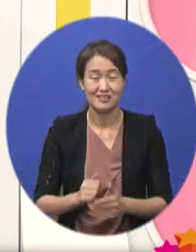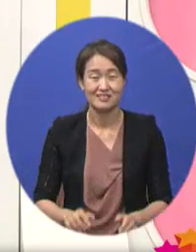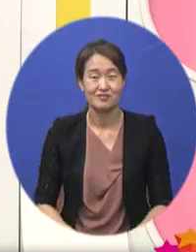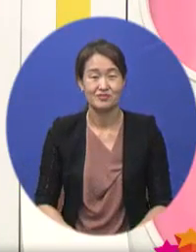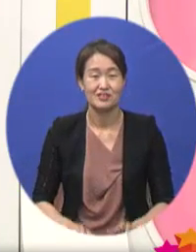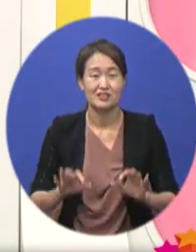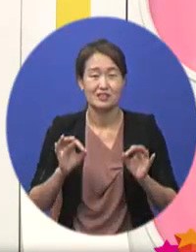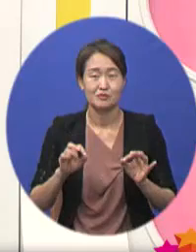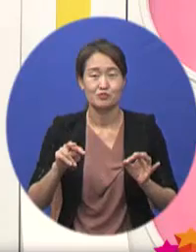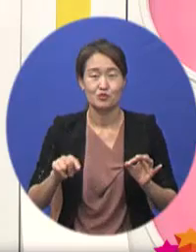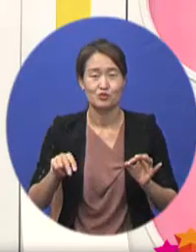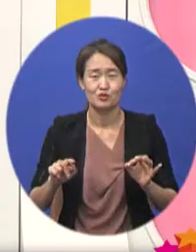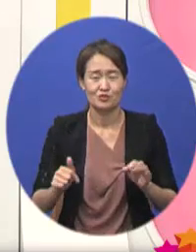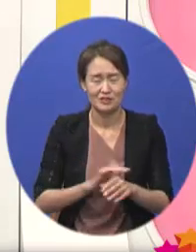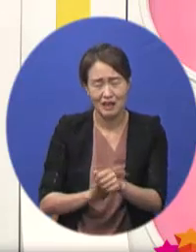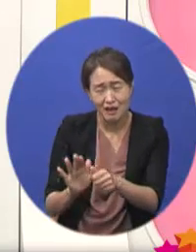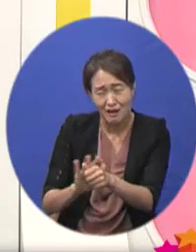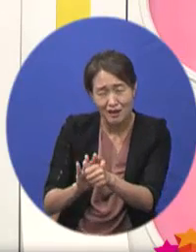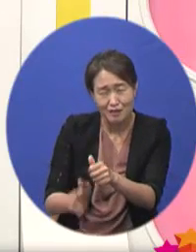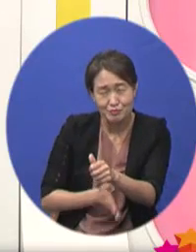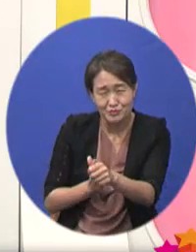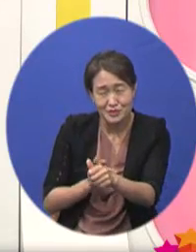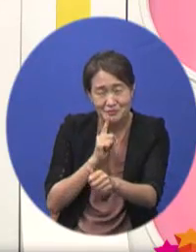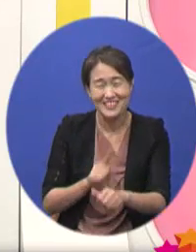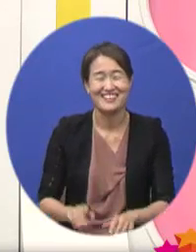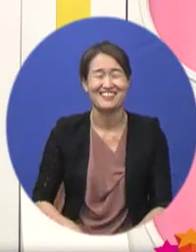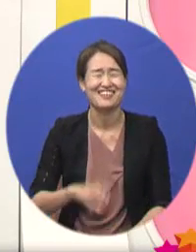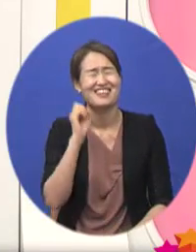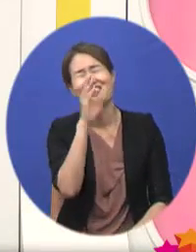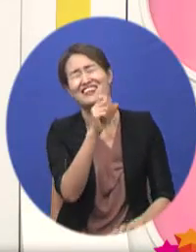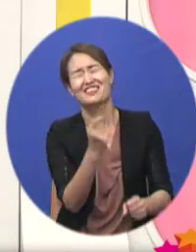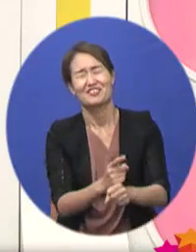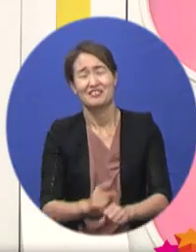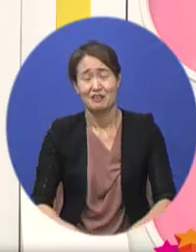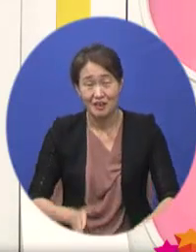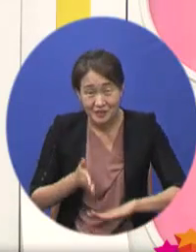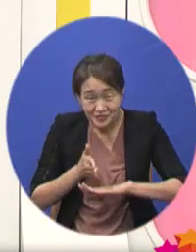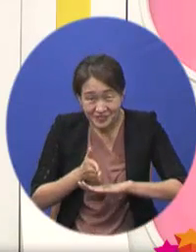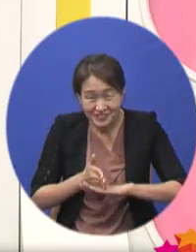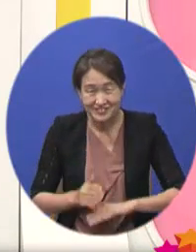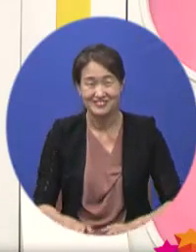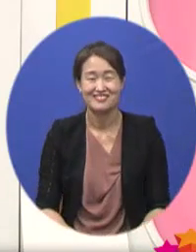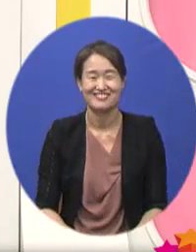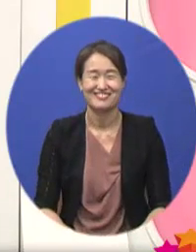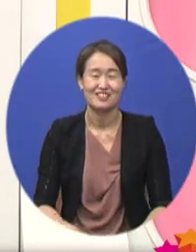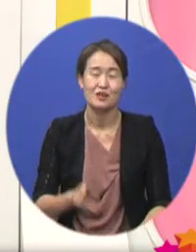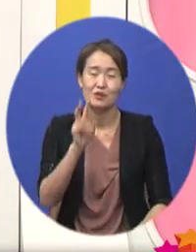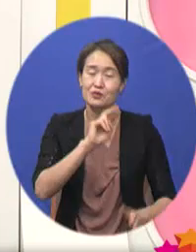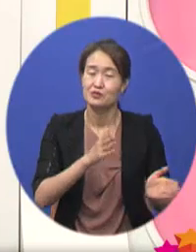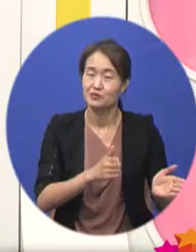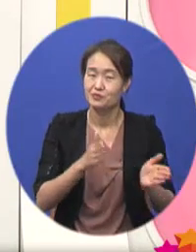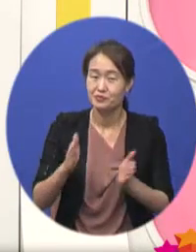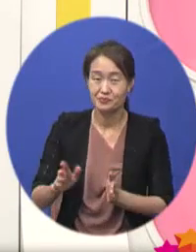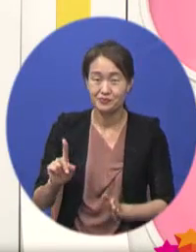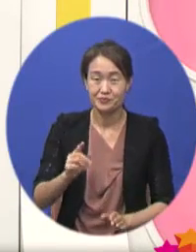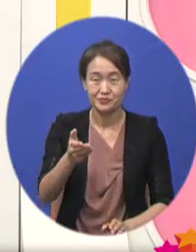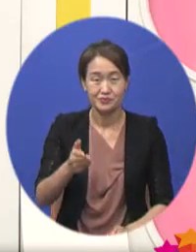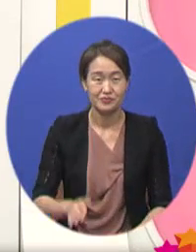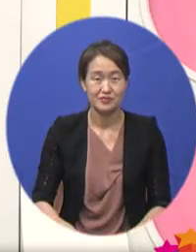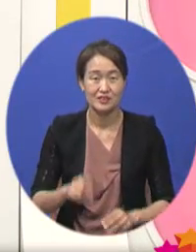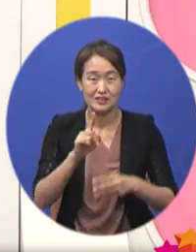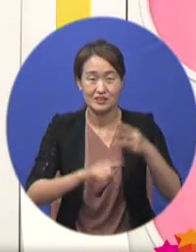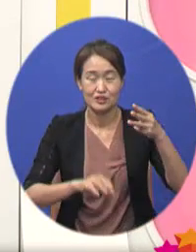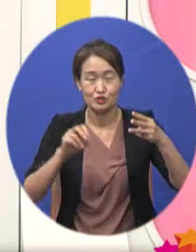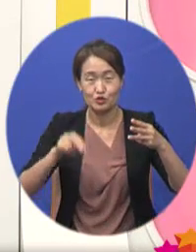구청장한테도 김유순 씨 잘못이라고 잘했어 얘기해놨어요. 예, 고맙습니다. 예. 네, 자 오늘 준비하신 예. 노래는요?